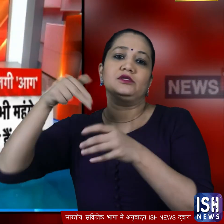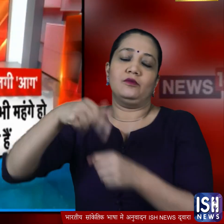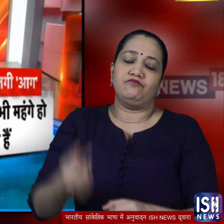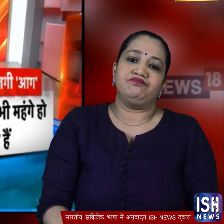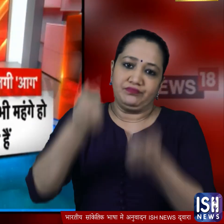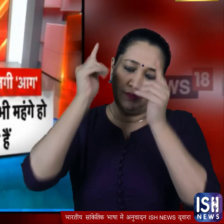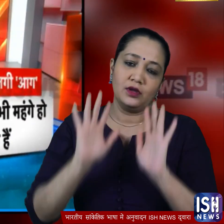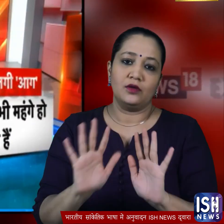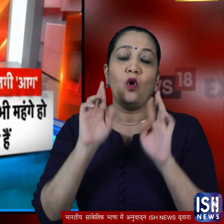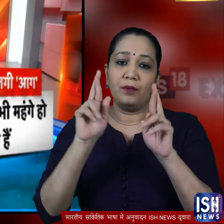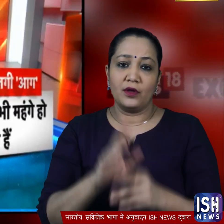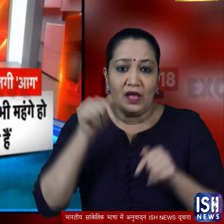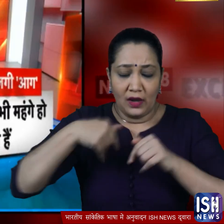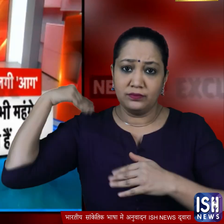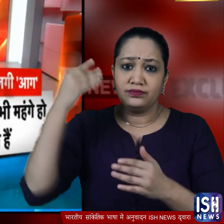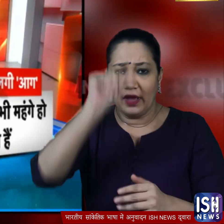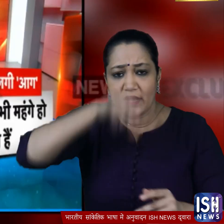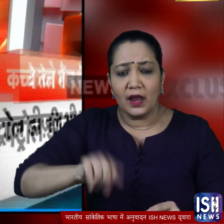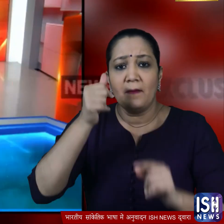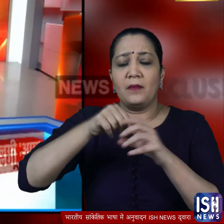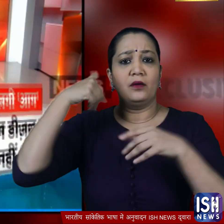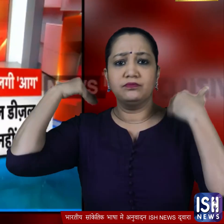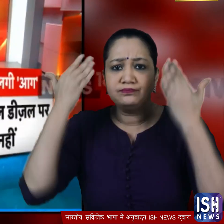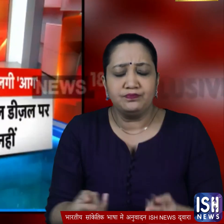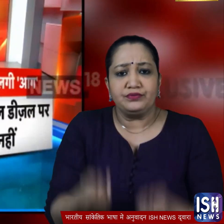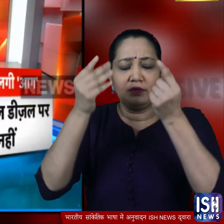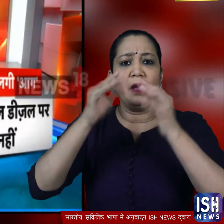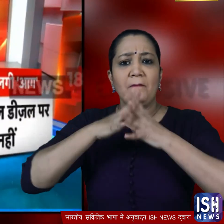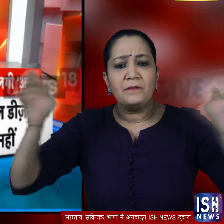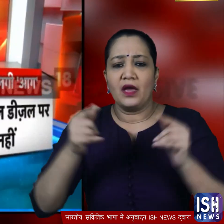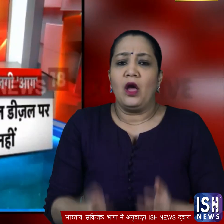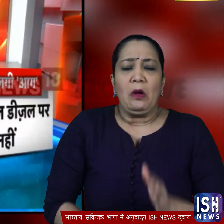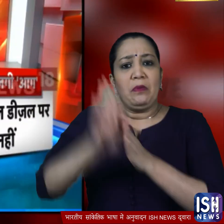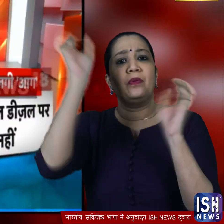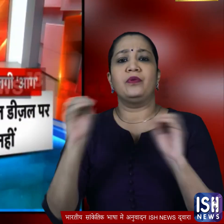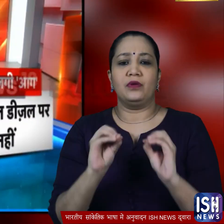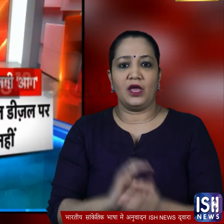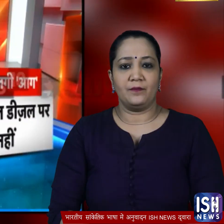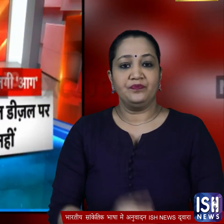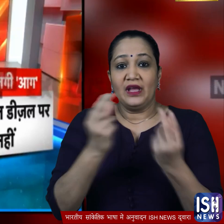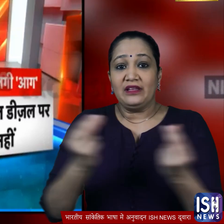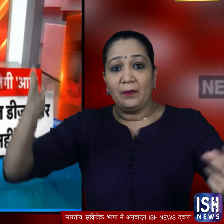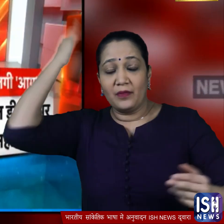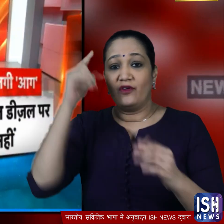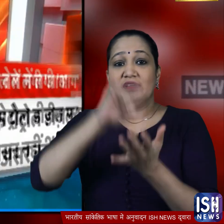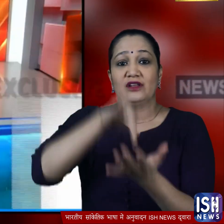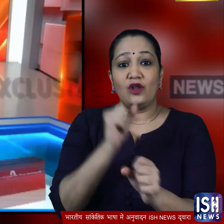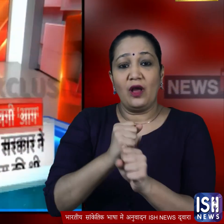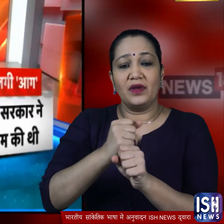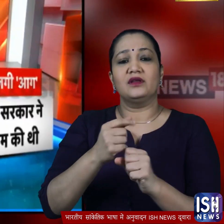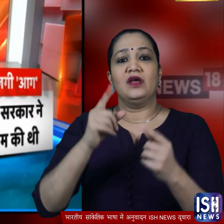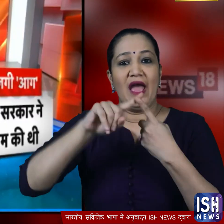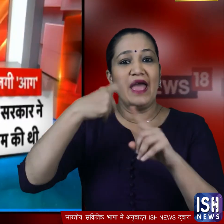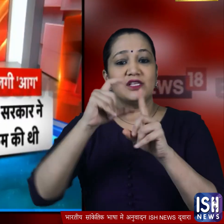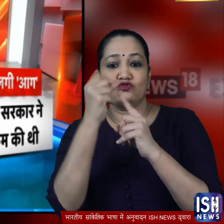पेट्रोल और डीजल की कीमतें भी बढ़ सकती हैं। हालांकि अभी तक भारत में पेट्रोल और डीजल की कीमतों में कोई उछाल नहीं आया है। दीपावली पर केंद्र सरकार